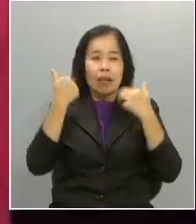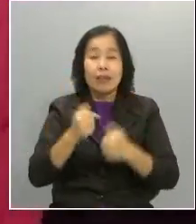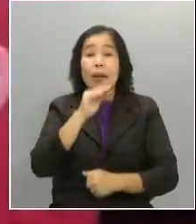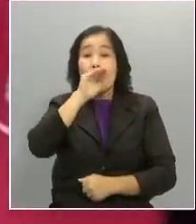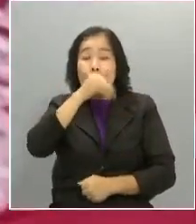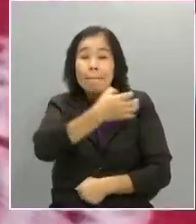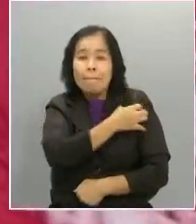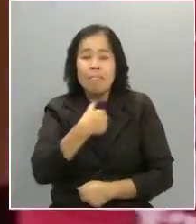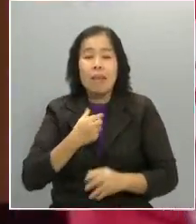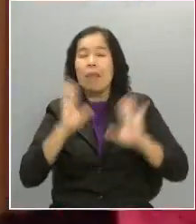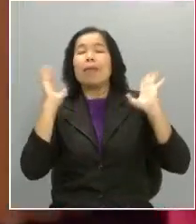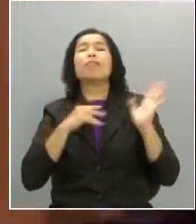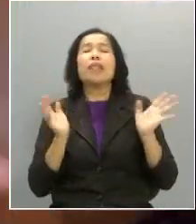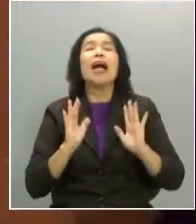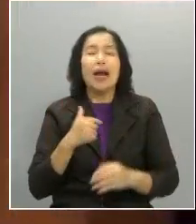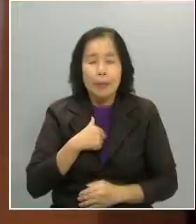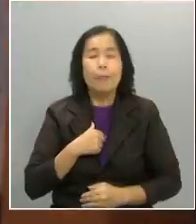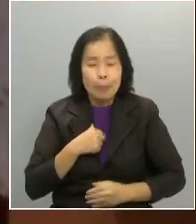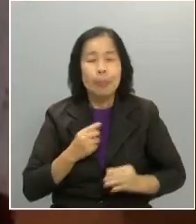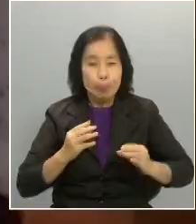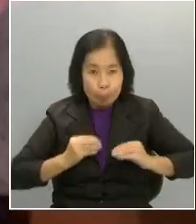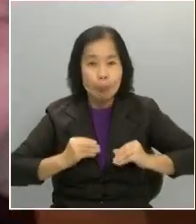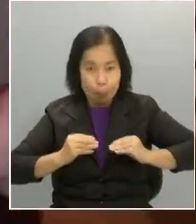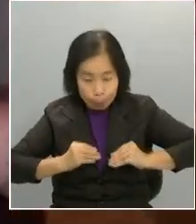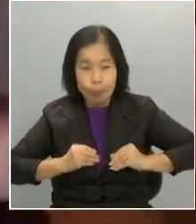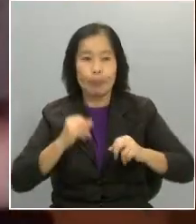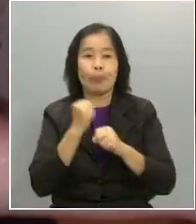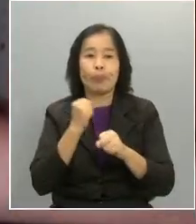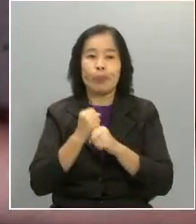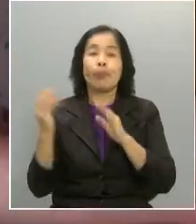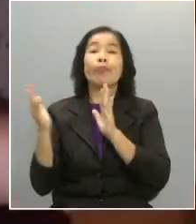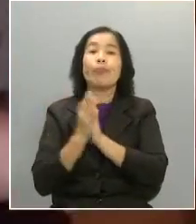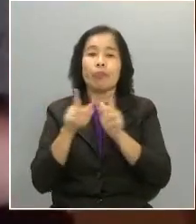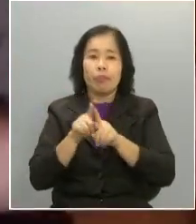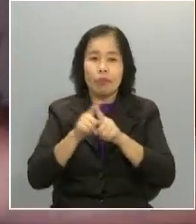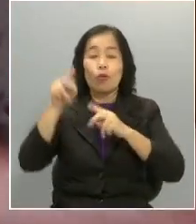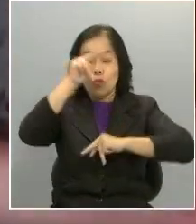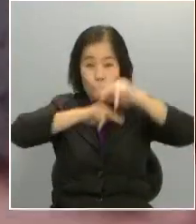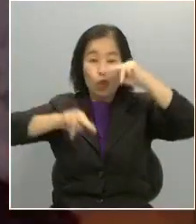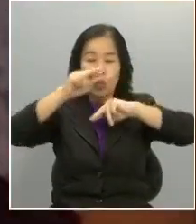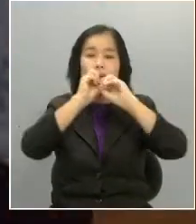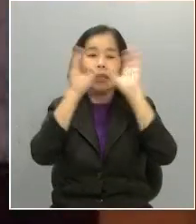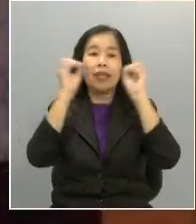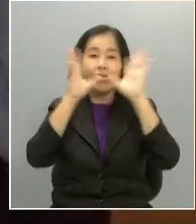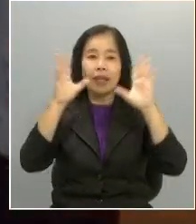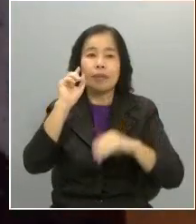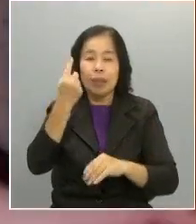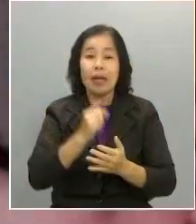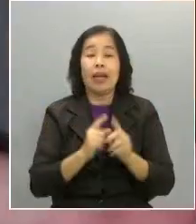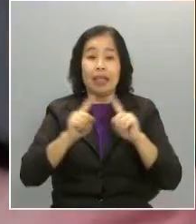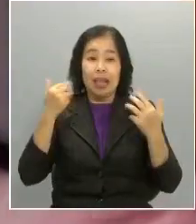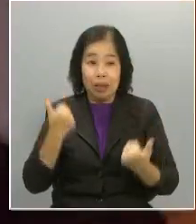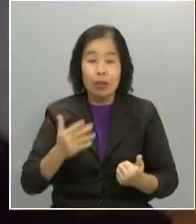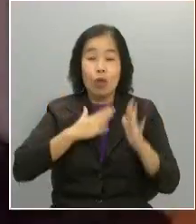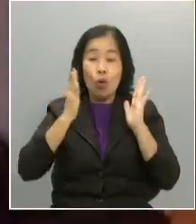ปฏิเสธนะครับว่าอาจจะเป็นเราต้องสอบสวนหาสาเหตุที่แท้จริงอีกครั้งหนึ่งเนาะแต่เบื้องต้นทางช่าง